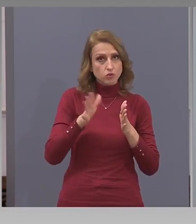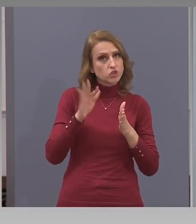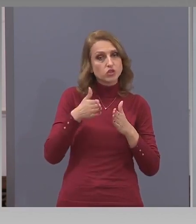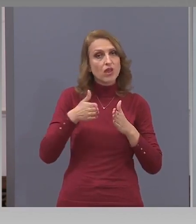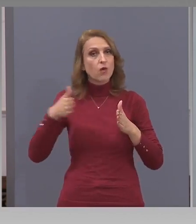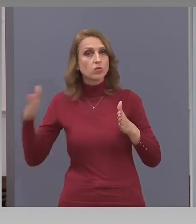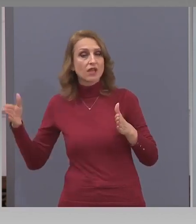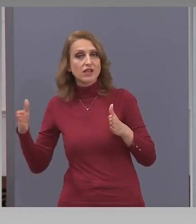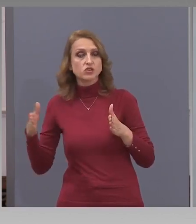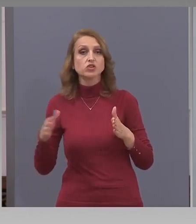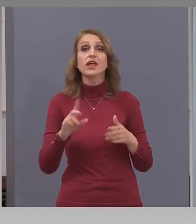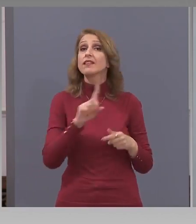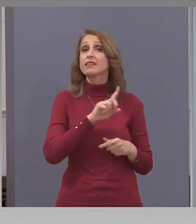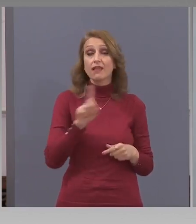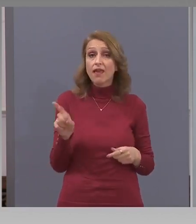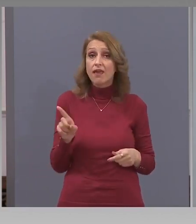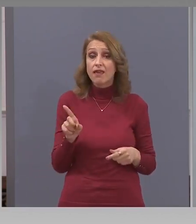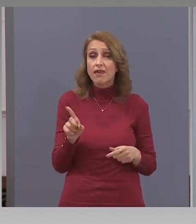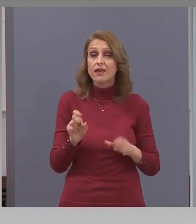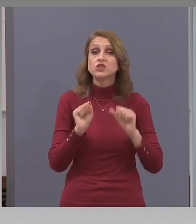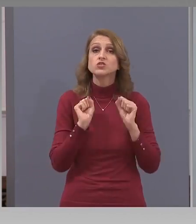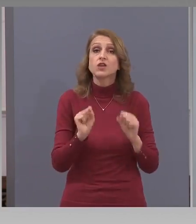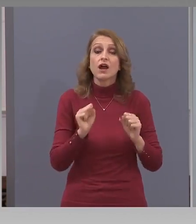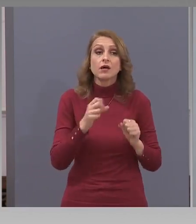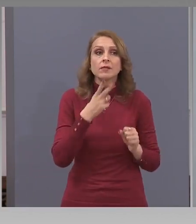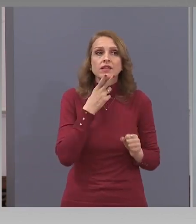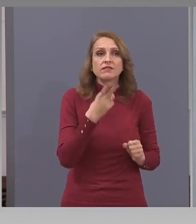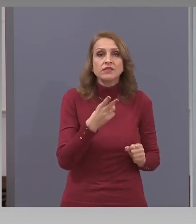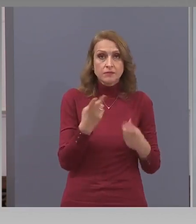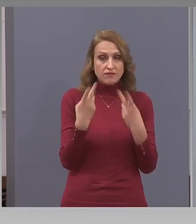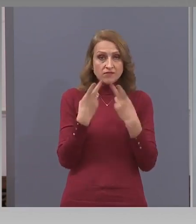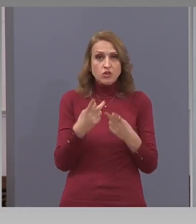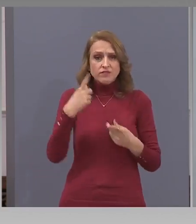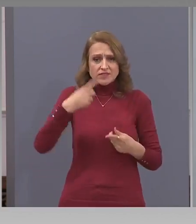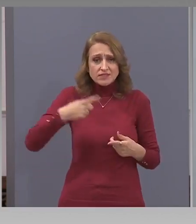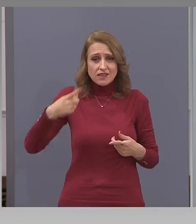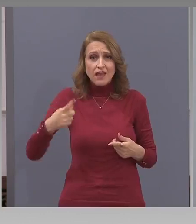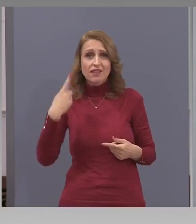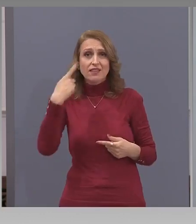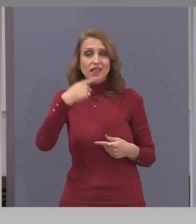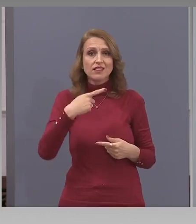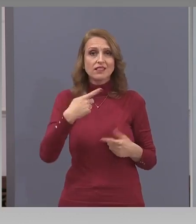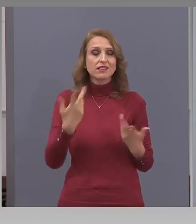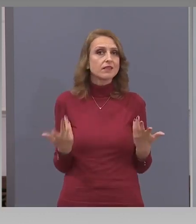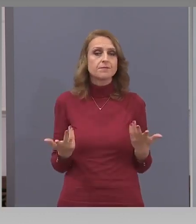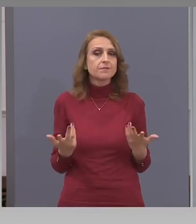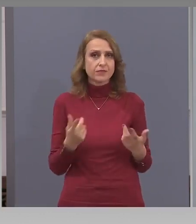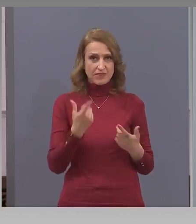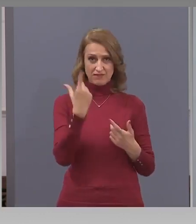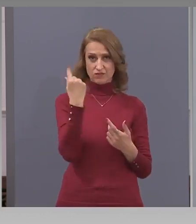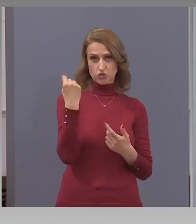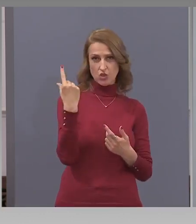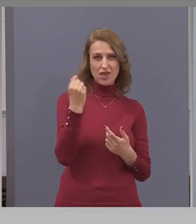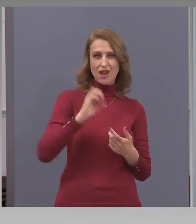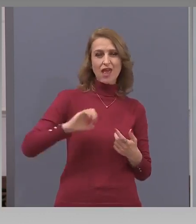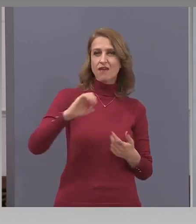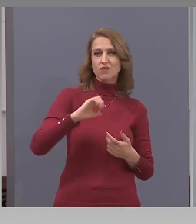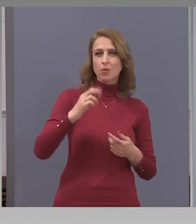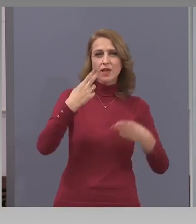извънредното положение? Не. Ако не стане... Виждате, всеки ден държавите в Европа... Вчера Европейската